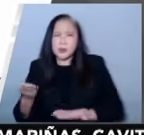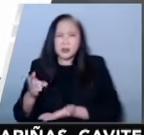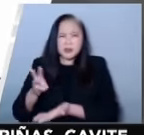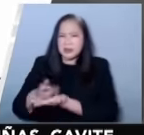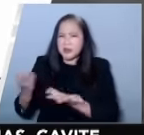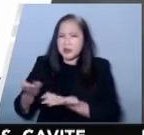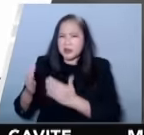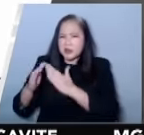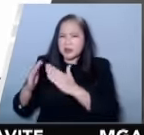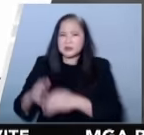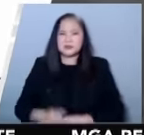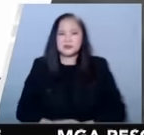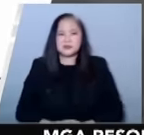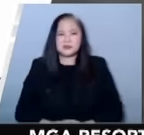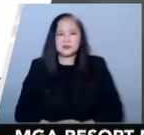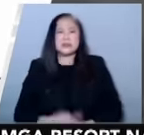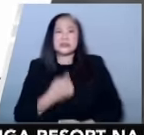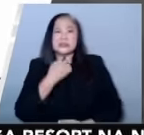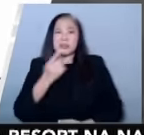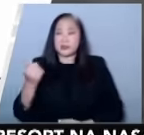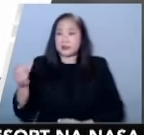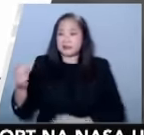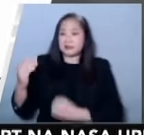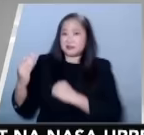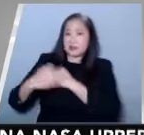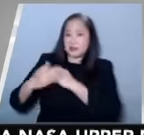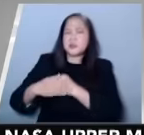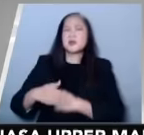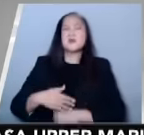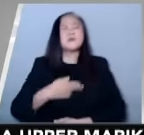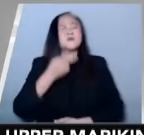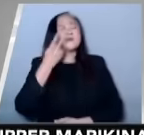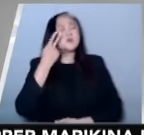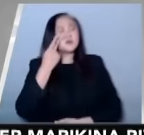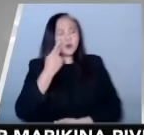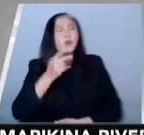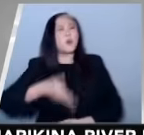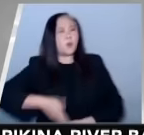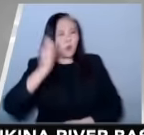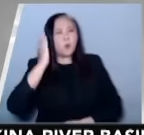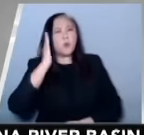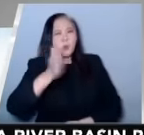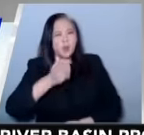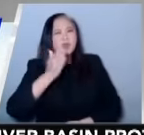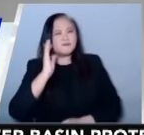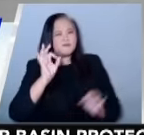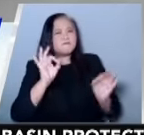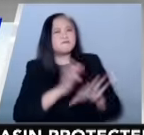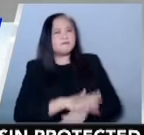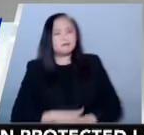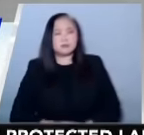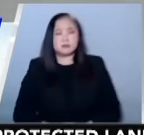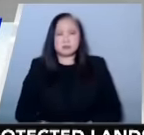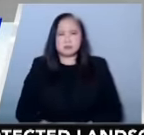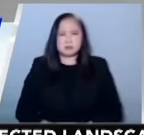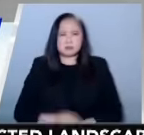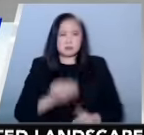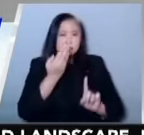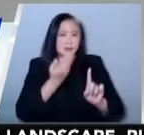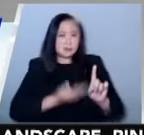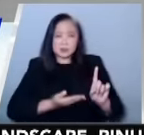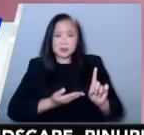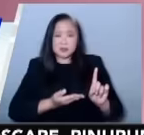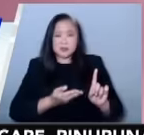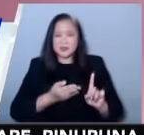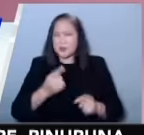na sabi niya sa akin, mag-anday ka, babalikan kita. Hindi raw sigurado si Sarah Jane kung ito rin ang lalaki nagsaboy sa kanya ng